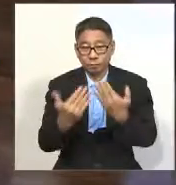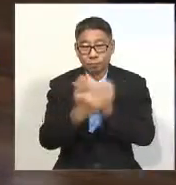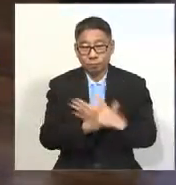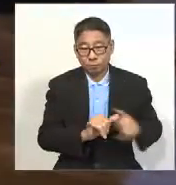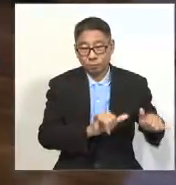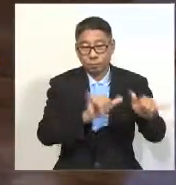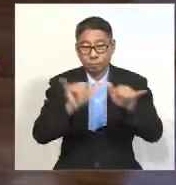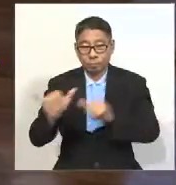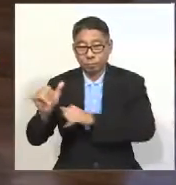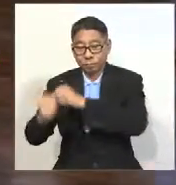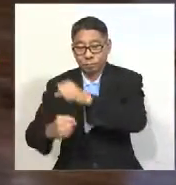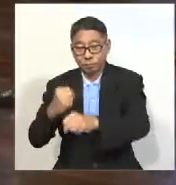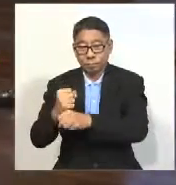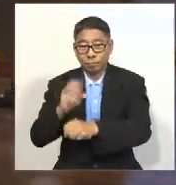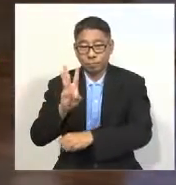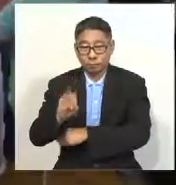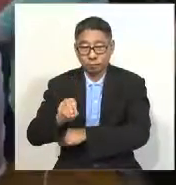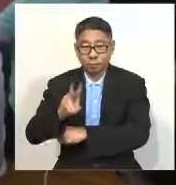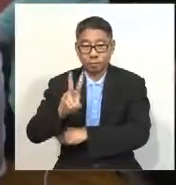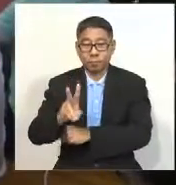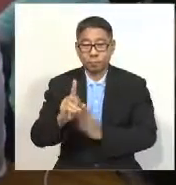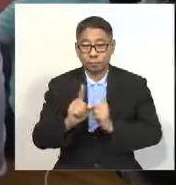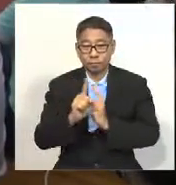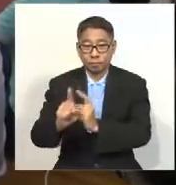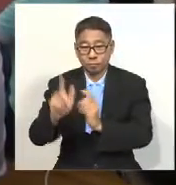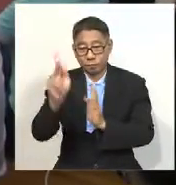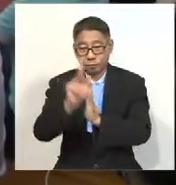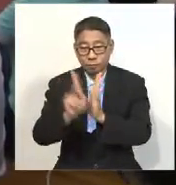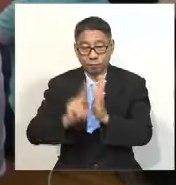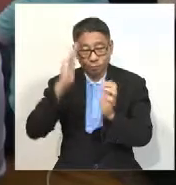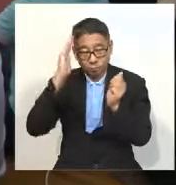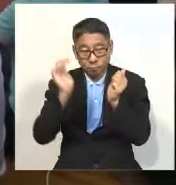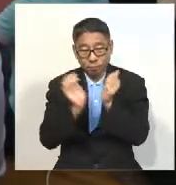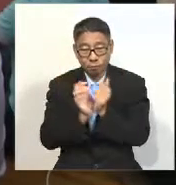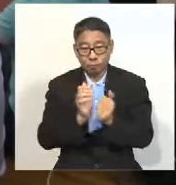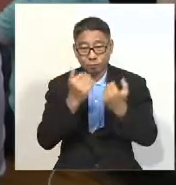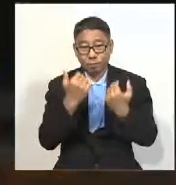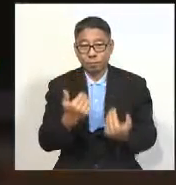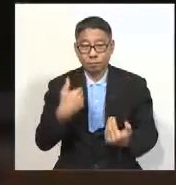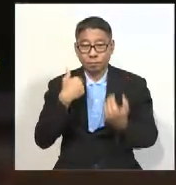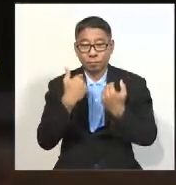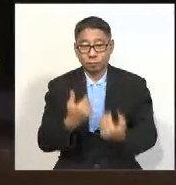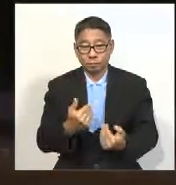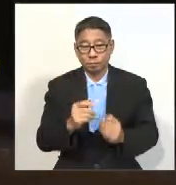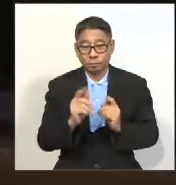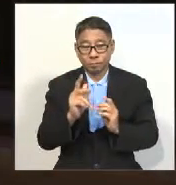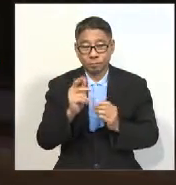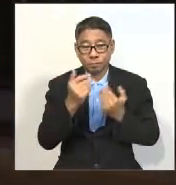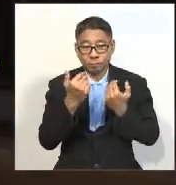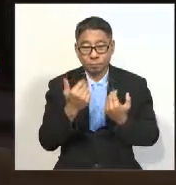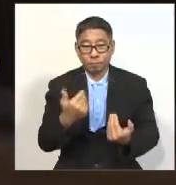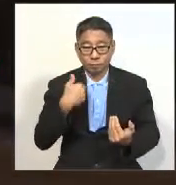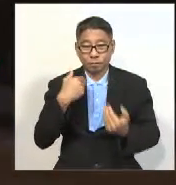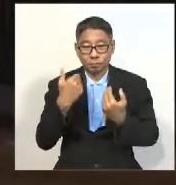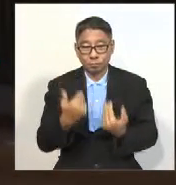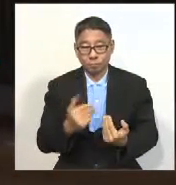ำปี2562โดยเป็นไปตามพระราชบัญญัติตำรวจแห่งชาติและกฎของกตร.มีการ